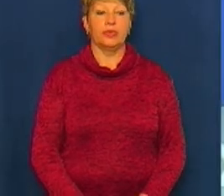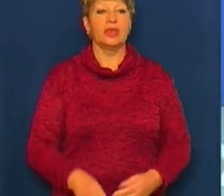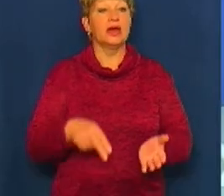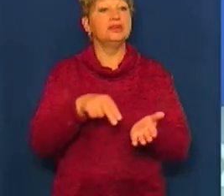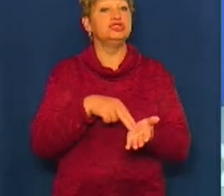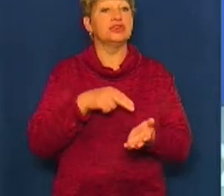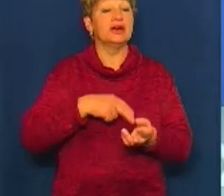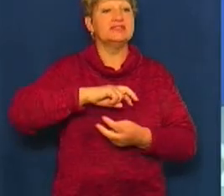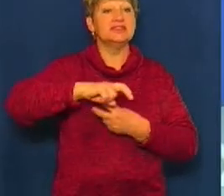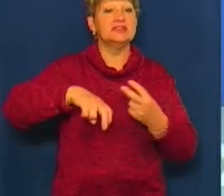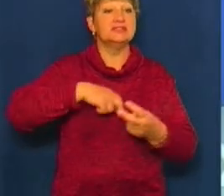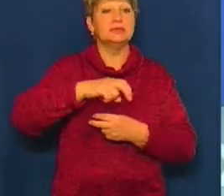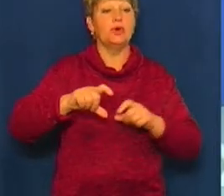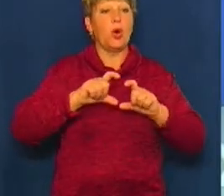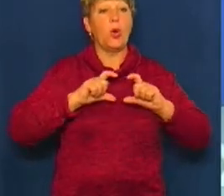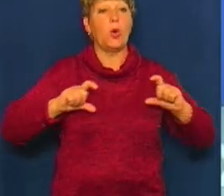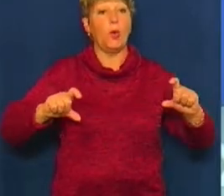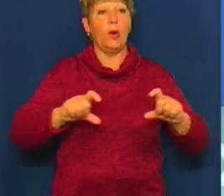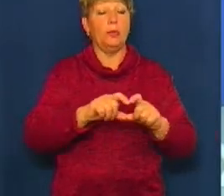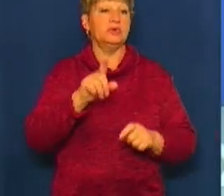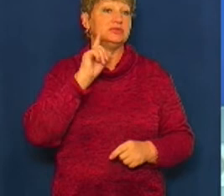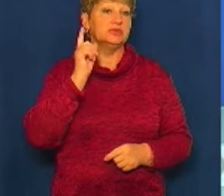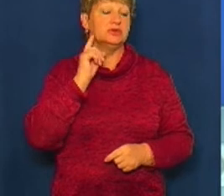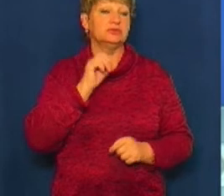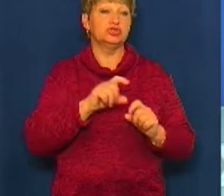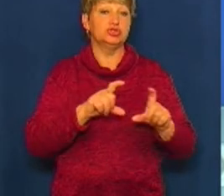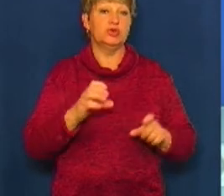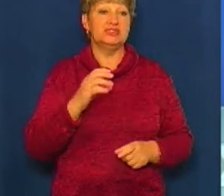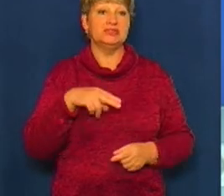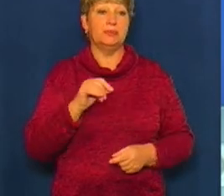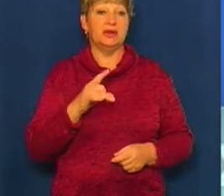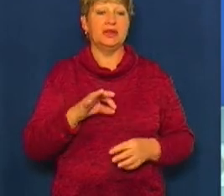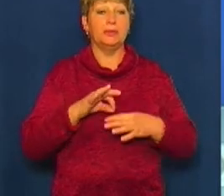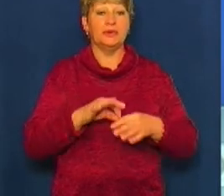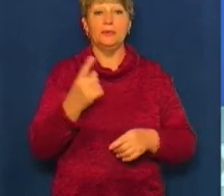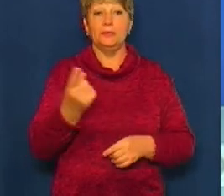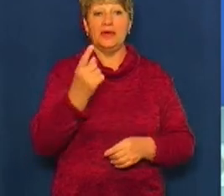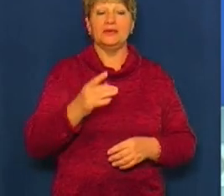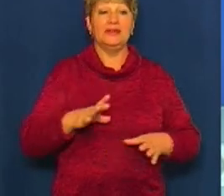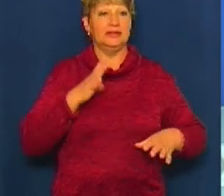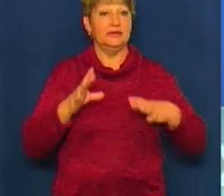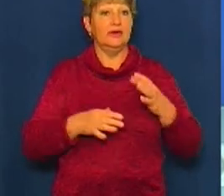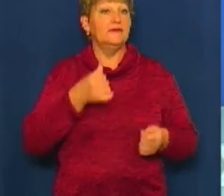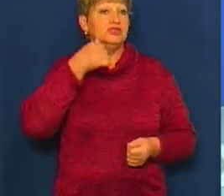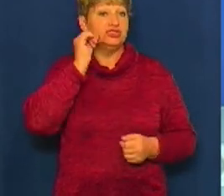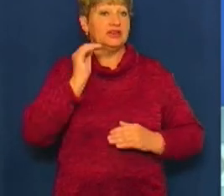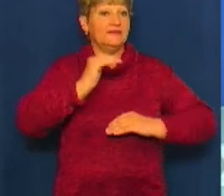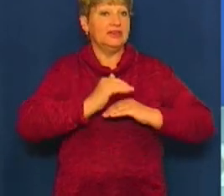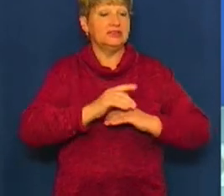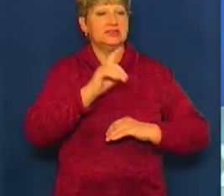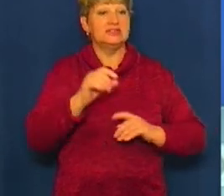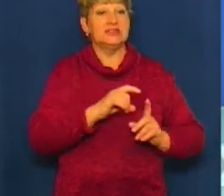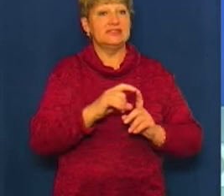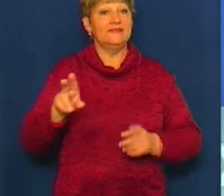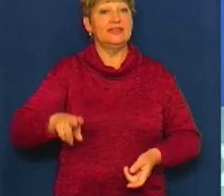Черкаські гімнасти комплексної дитячо-юнацької спортшколи «Спартак» провели перше тренування у залі. Відбулося воно вчора ввечері. Зі слів директорки